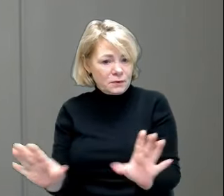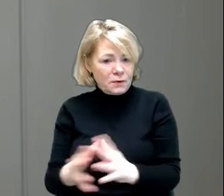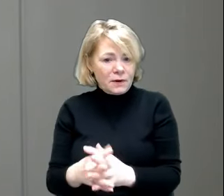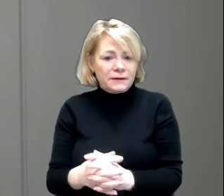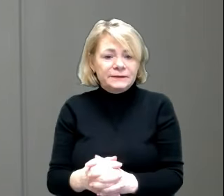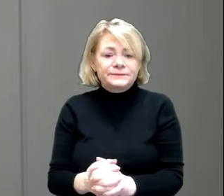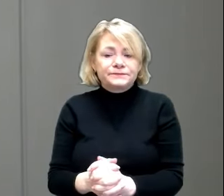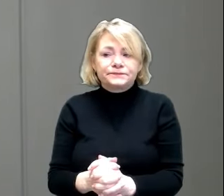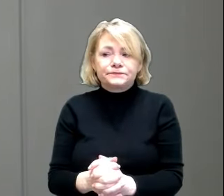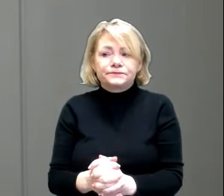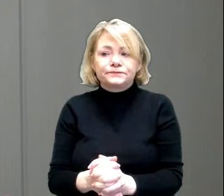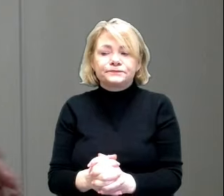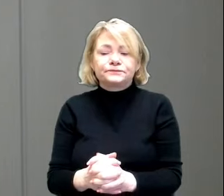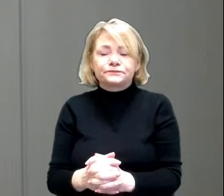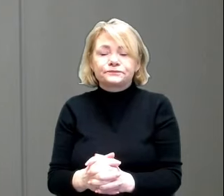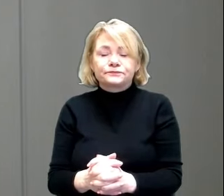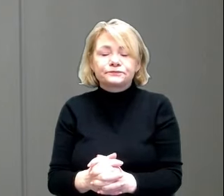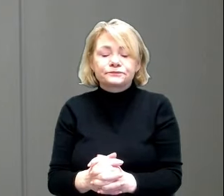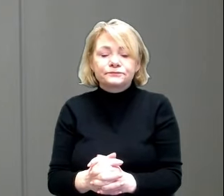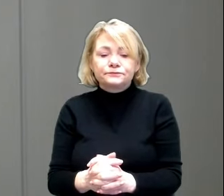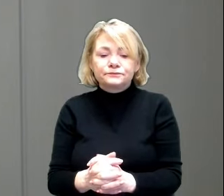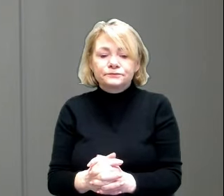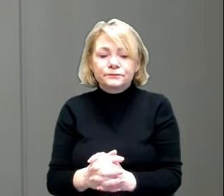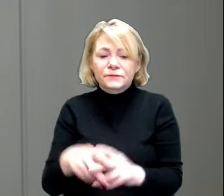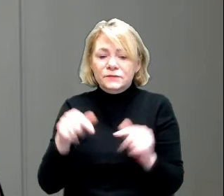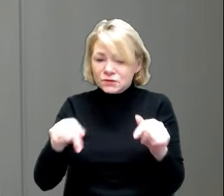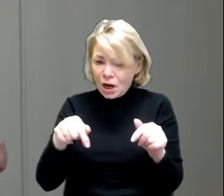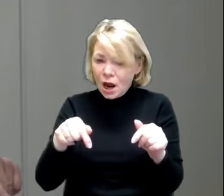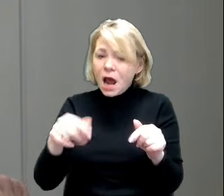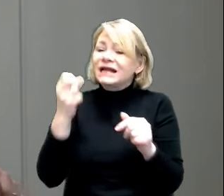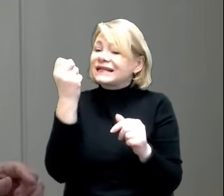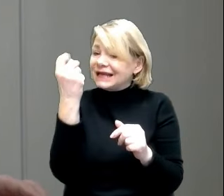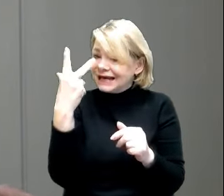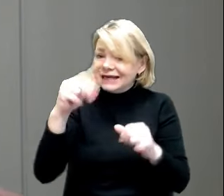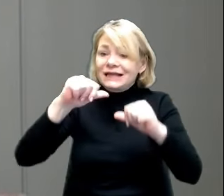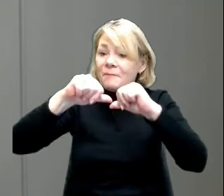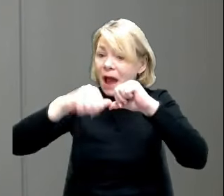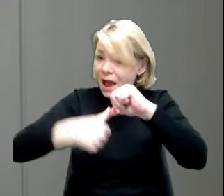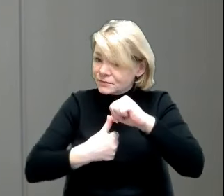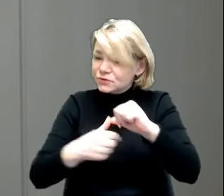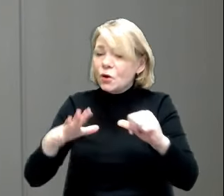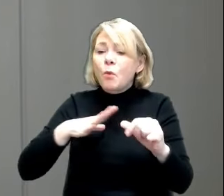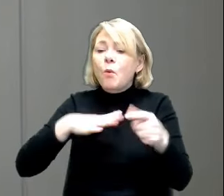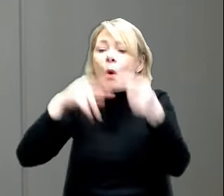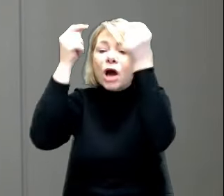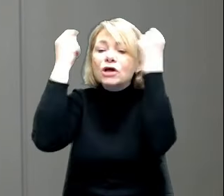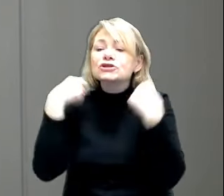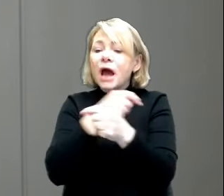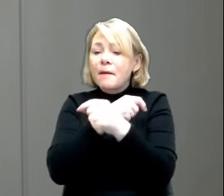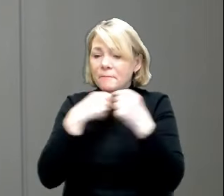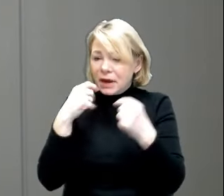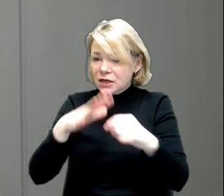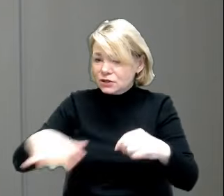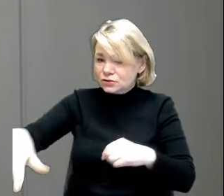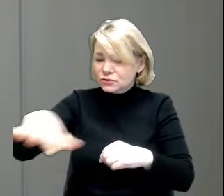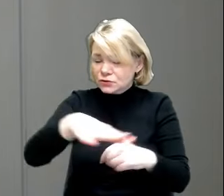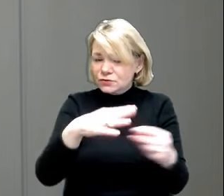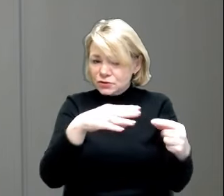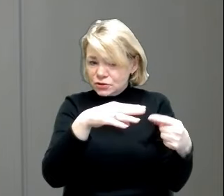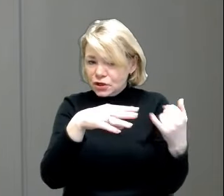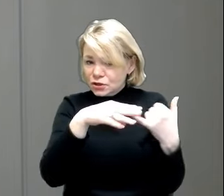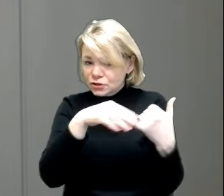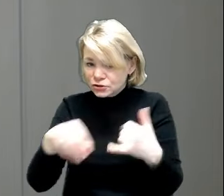žinote tapo žemaičiu čia buvo žemės čia yra žemaitija 1 amžiuje atėjo a